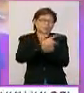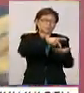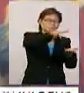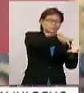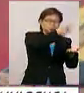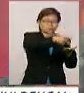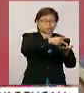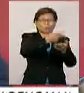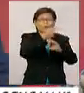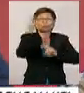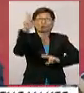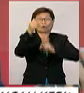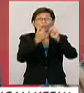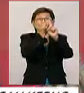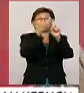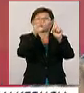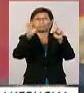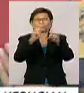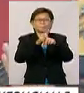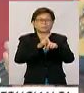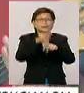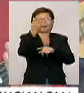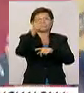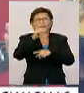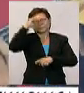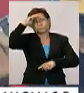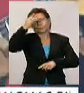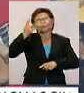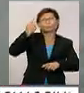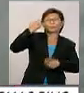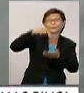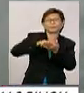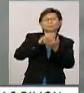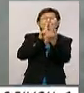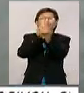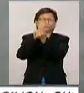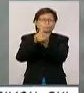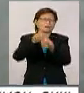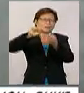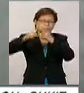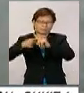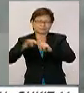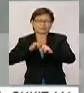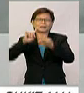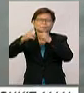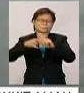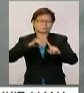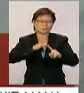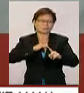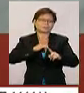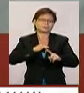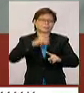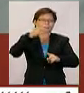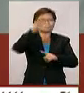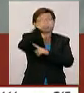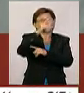rock 90-an di Klasik di RTM Johor baru-baru ini. Sahabat saya cakap, Mizan kau ambil PR lah.